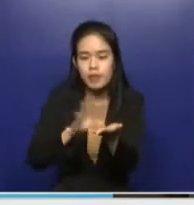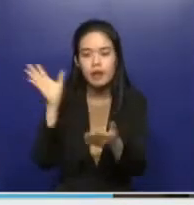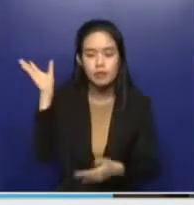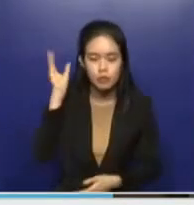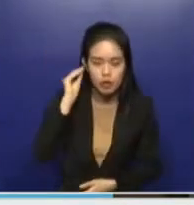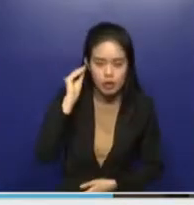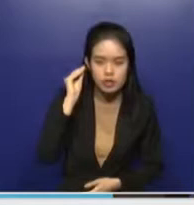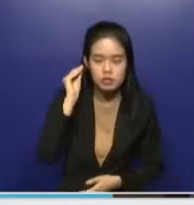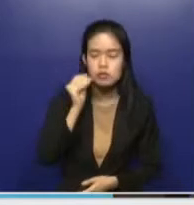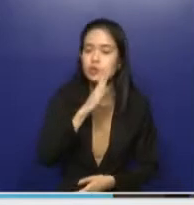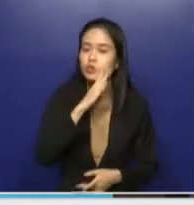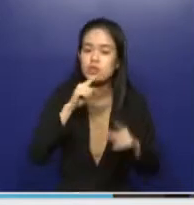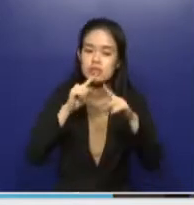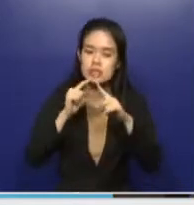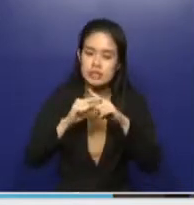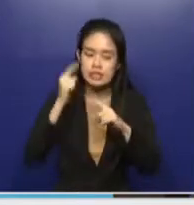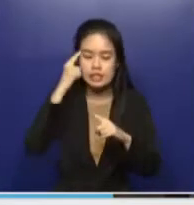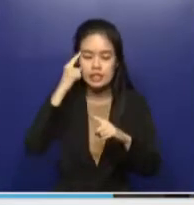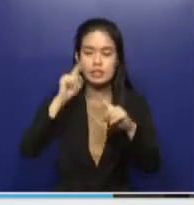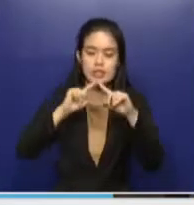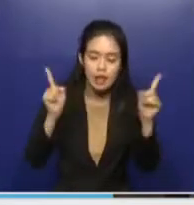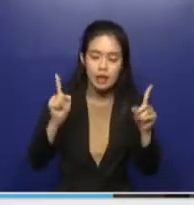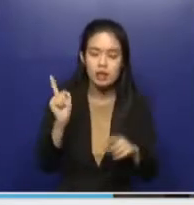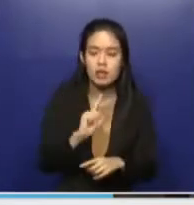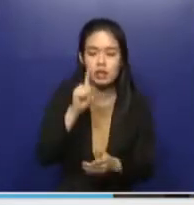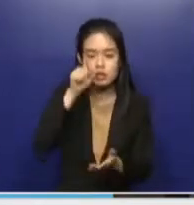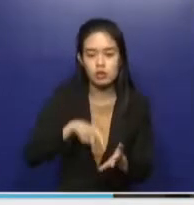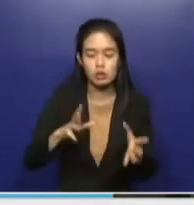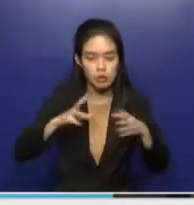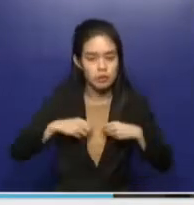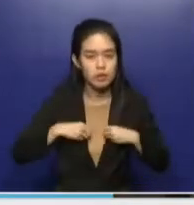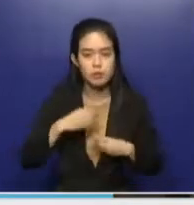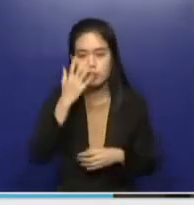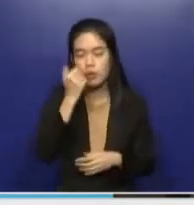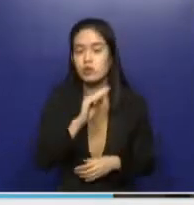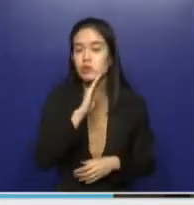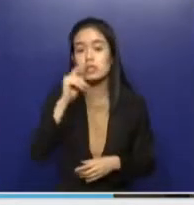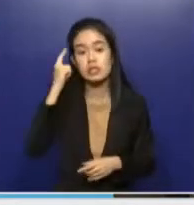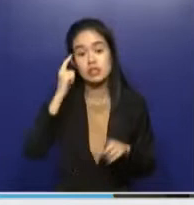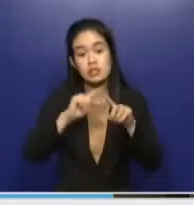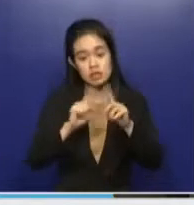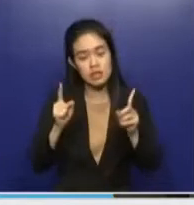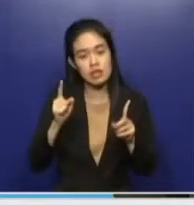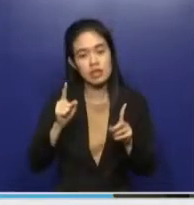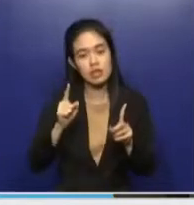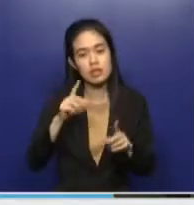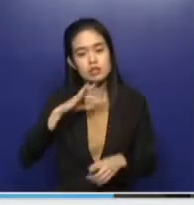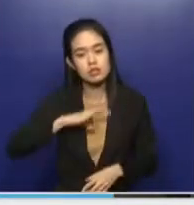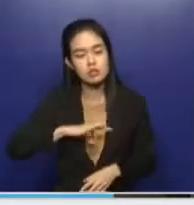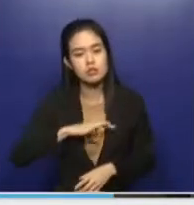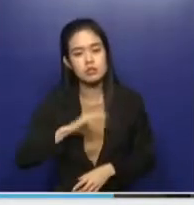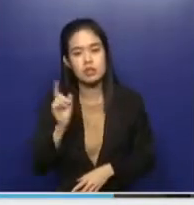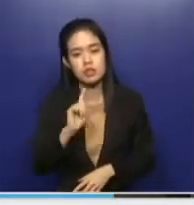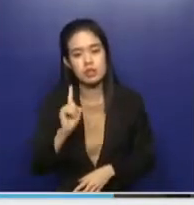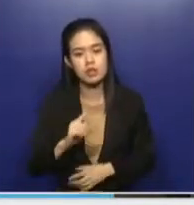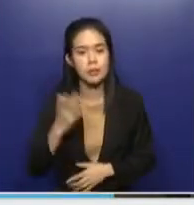ไม่เหมือนกับรัฐบาลเพราะความคิดเห็นที่หลากหลายที่ไม่เหมือนกันนั้นจะทำให้เรามองเห็นภาพที่เราไม่เคยม